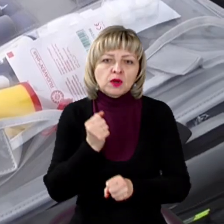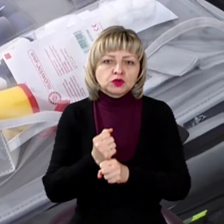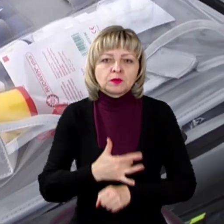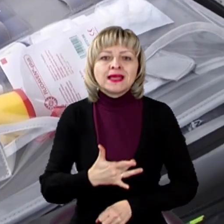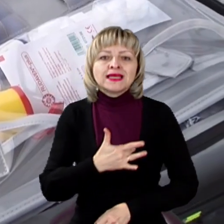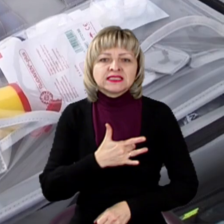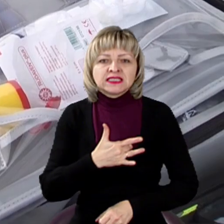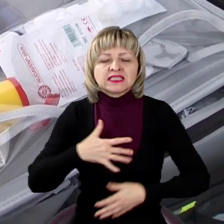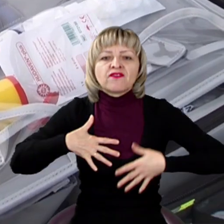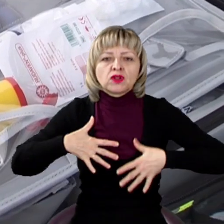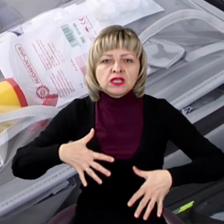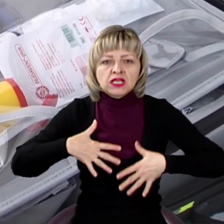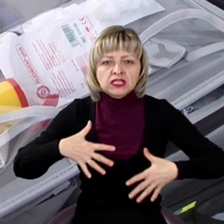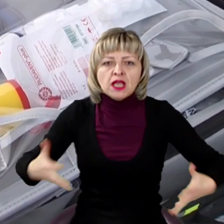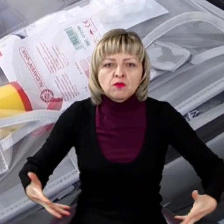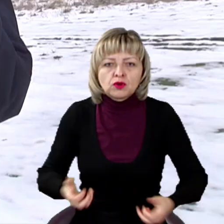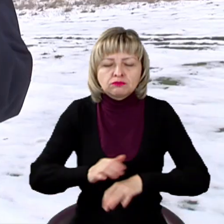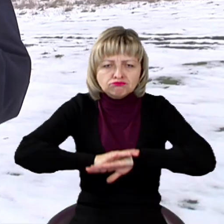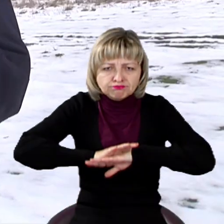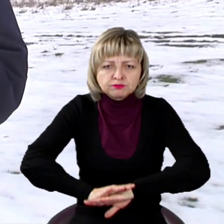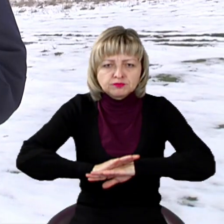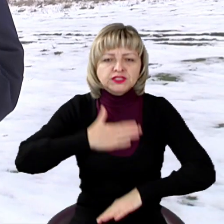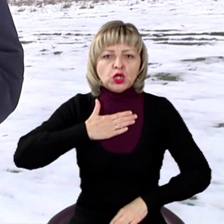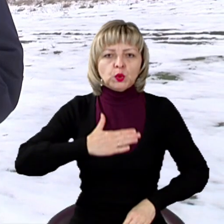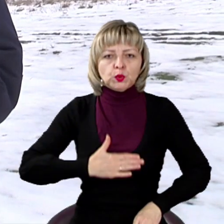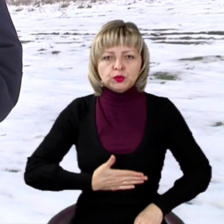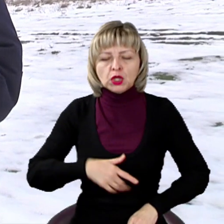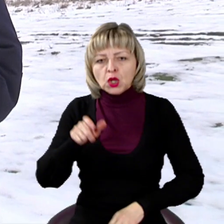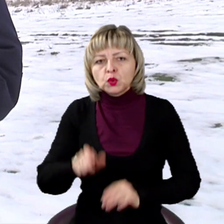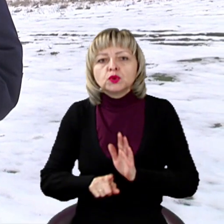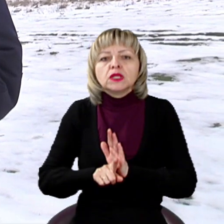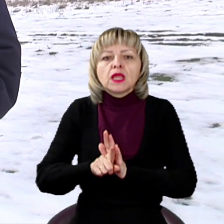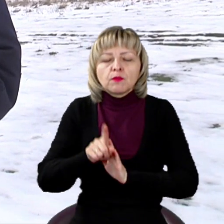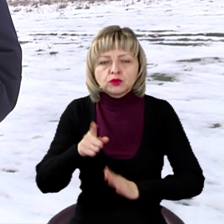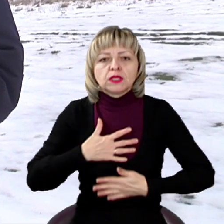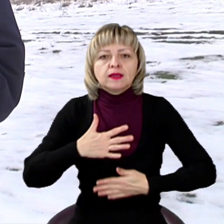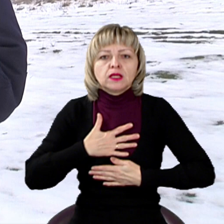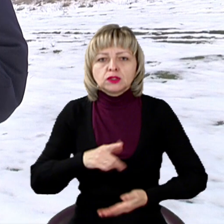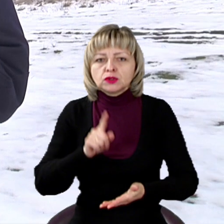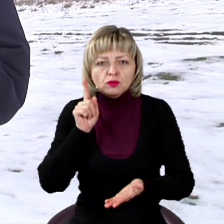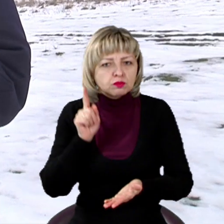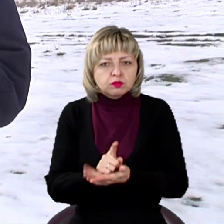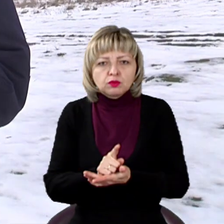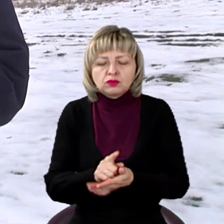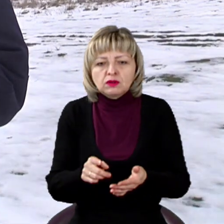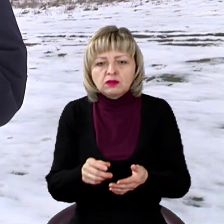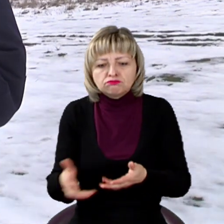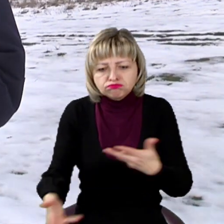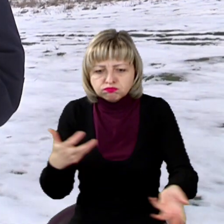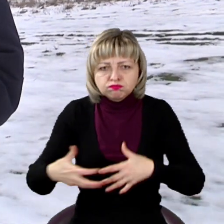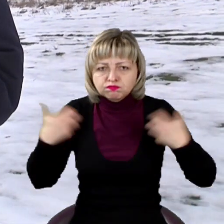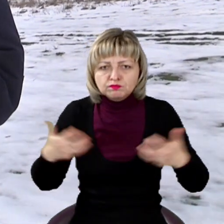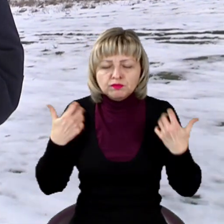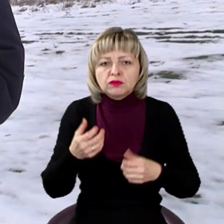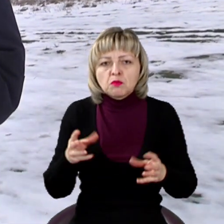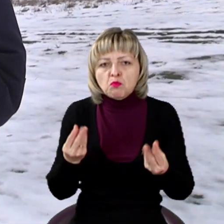серцево-легеневу реанімацію натисканням на грудну клітину. Людина починає дихати, потрібно обов'язково звільнити від мокрого одягу, накрити чимось